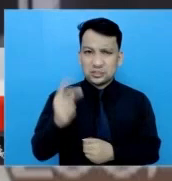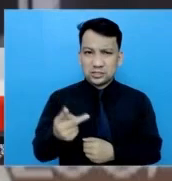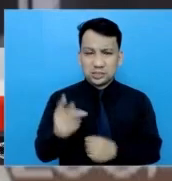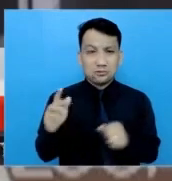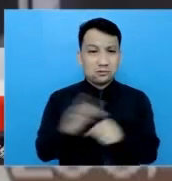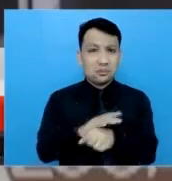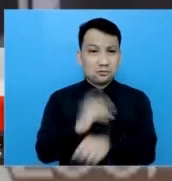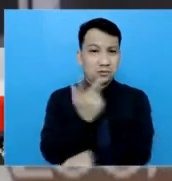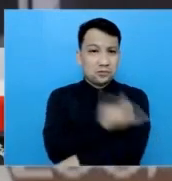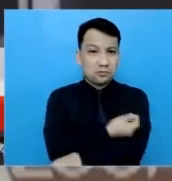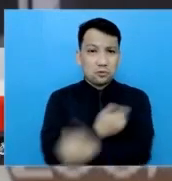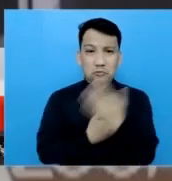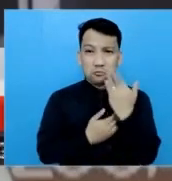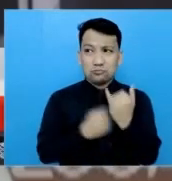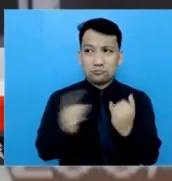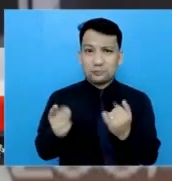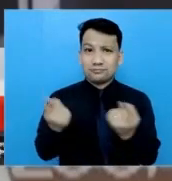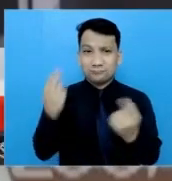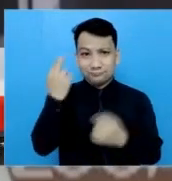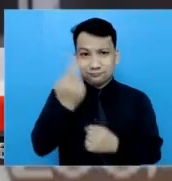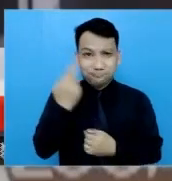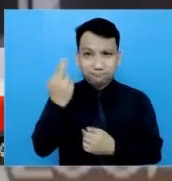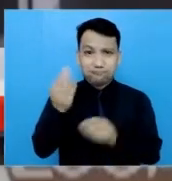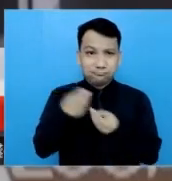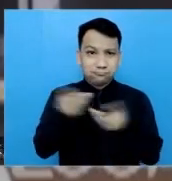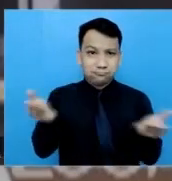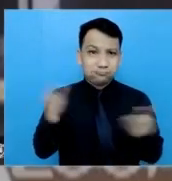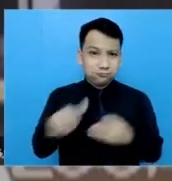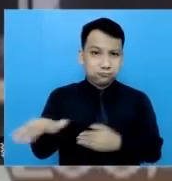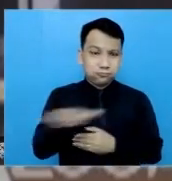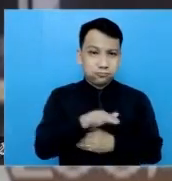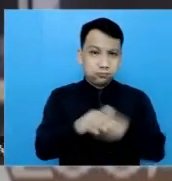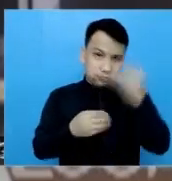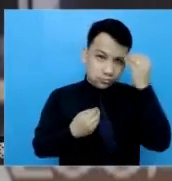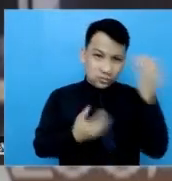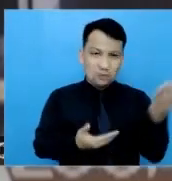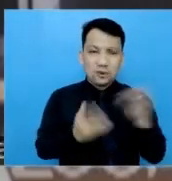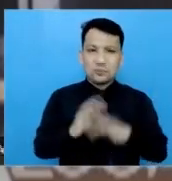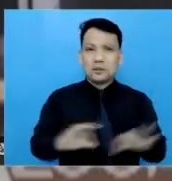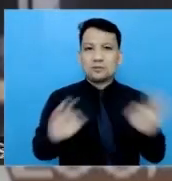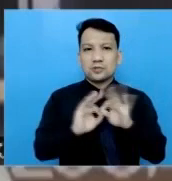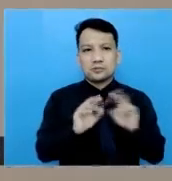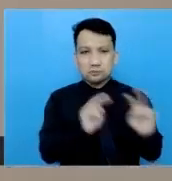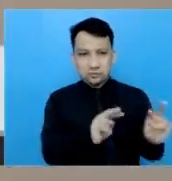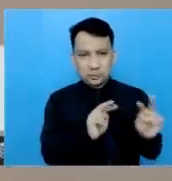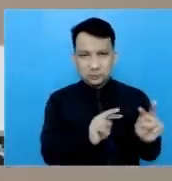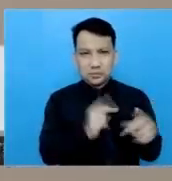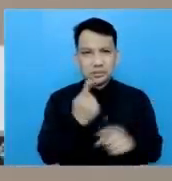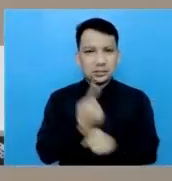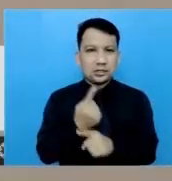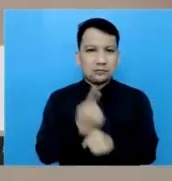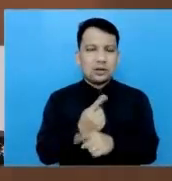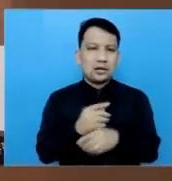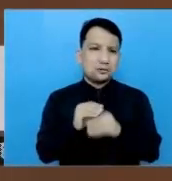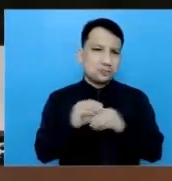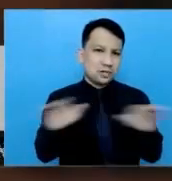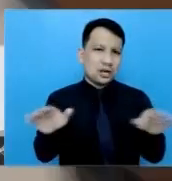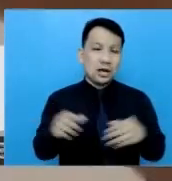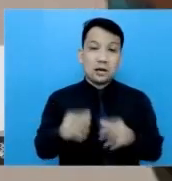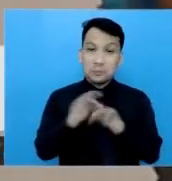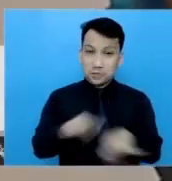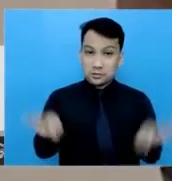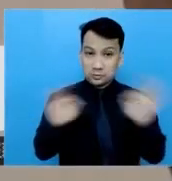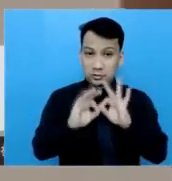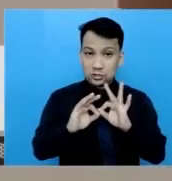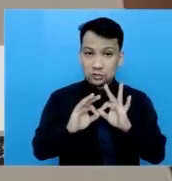vaccinated just because of this. We just need to get all of the information so that we can monitor them appropriately. Ang mahalaga raw,